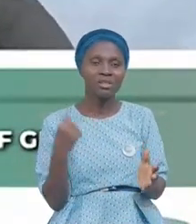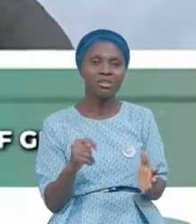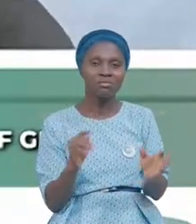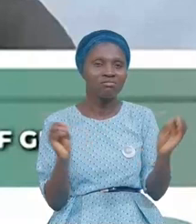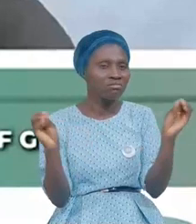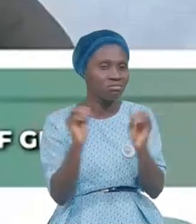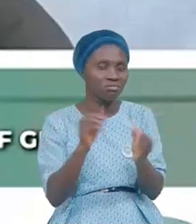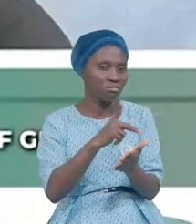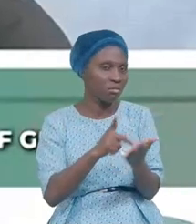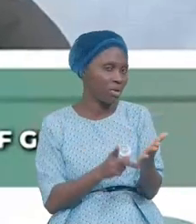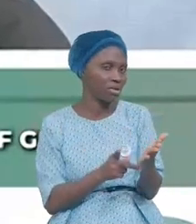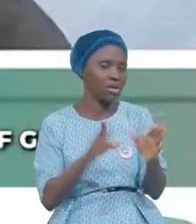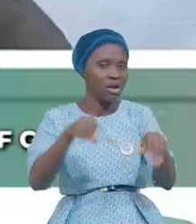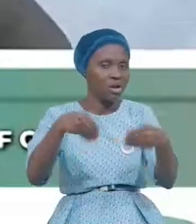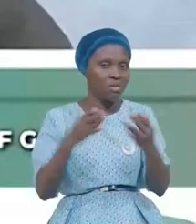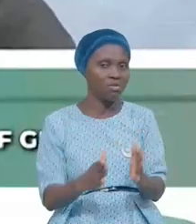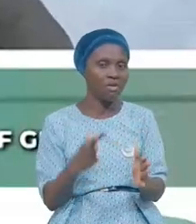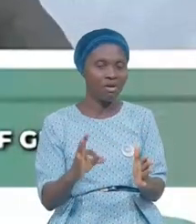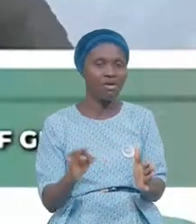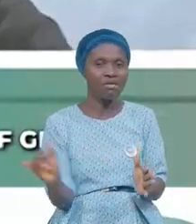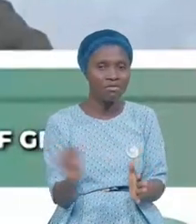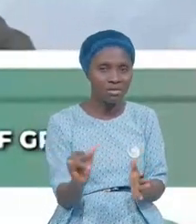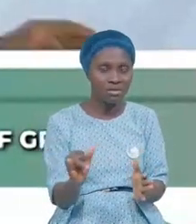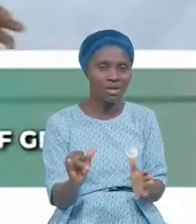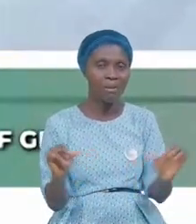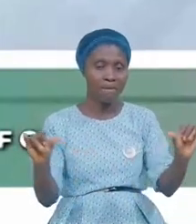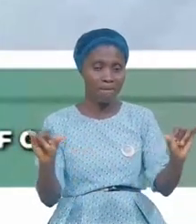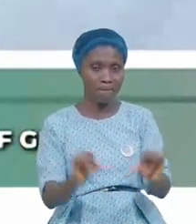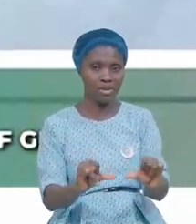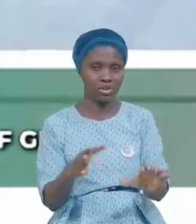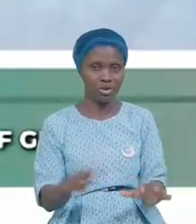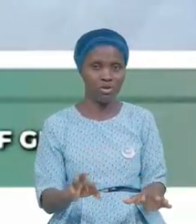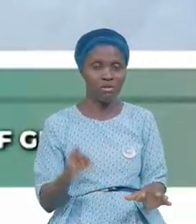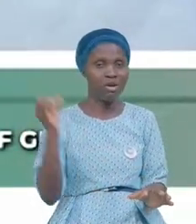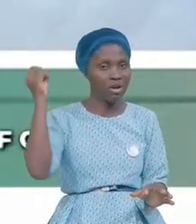impartial de la même mesure de grâce.